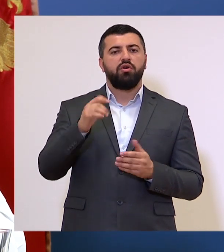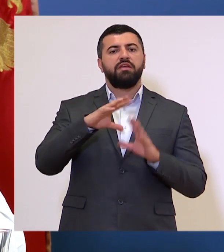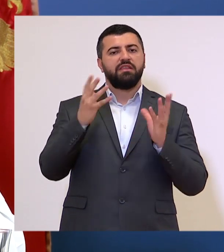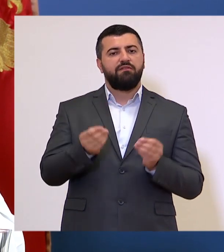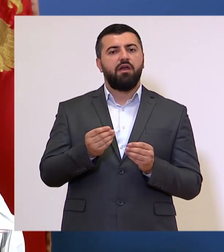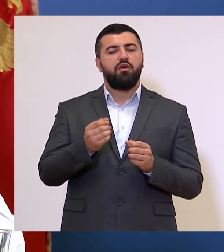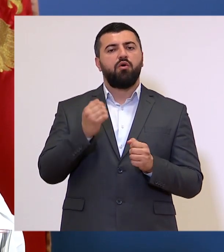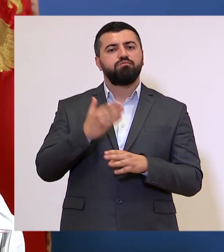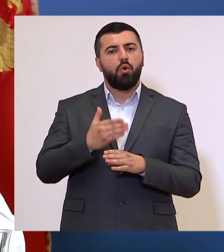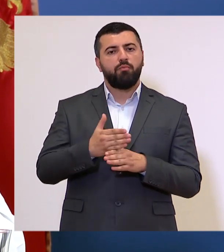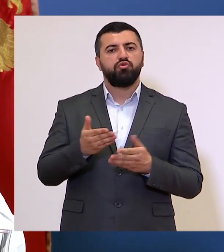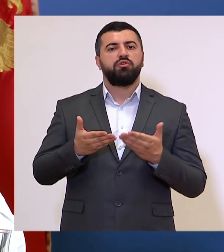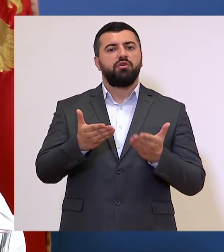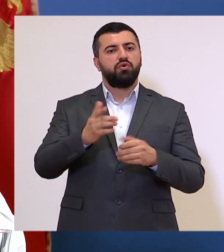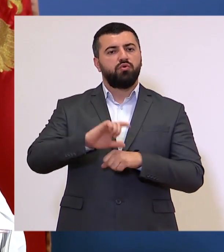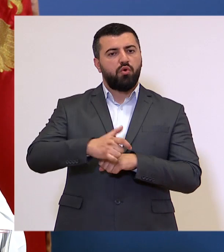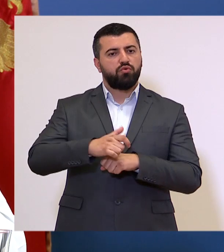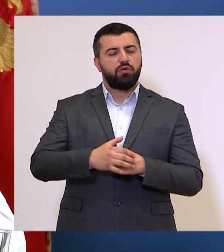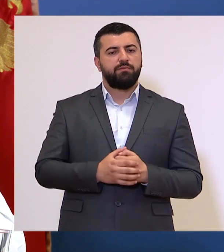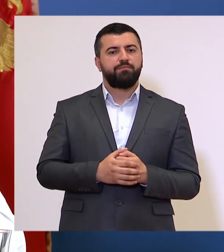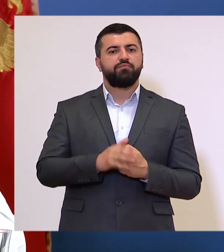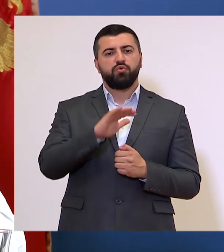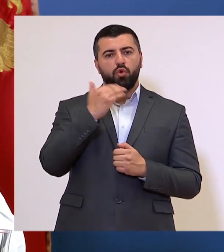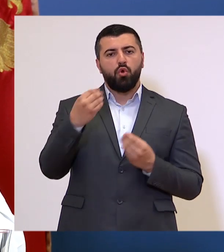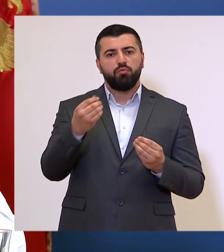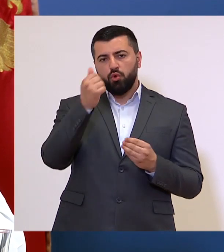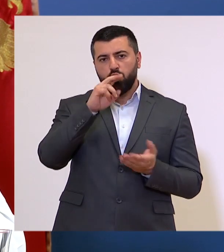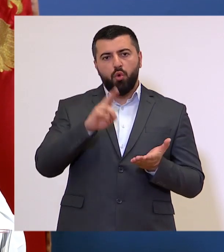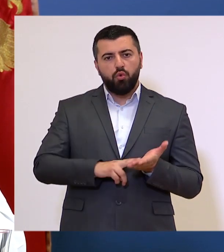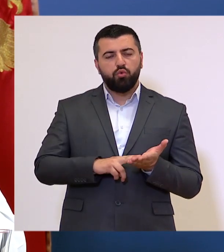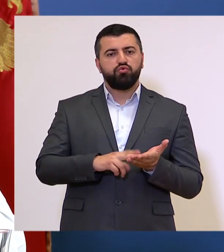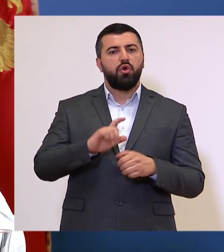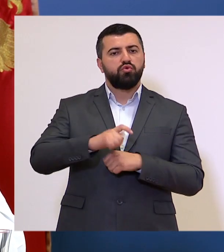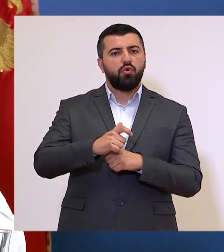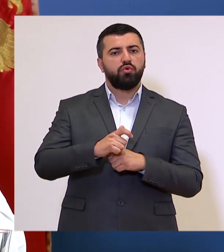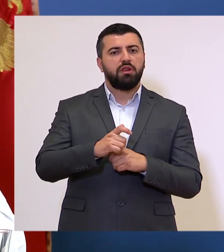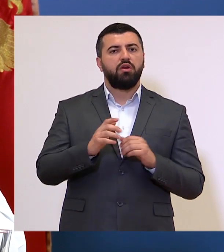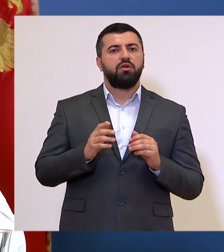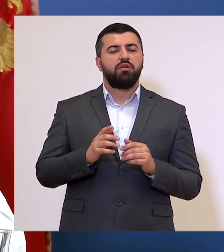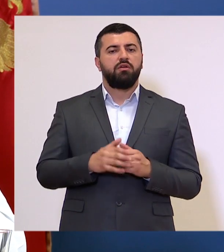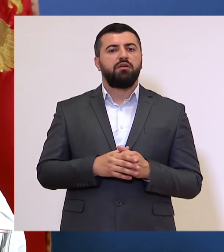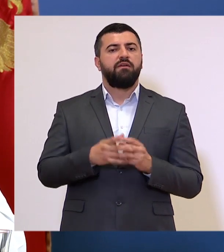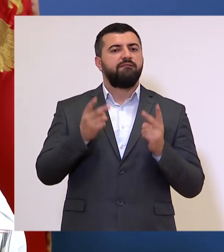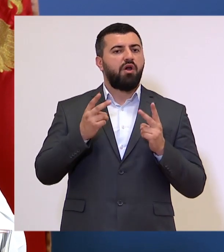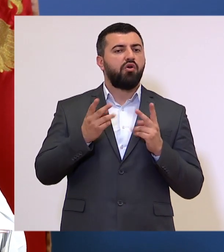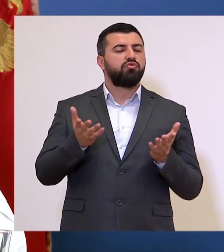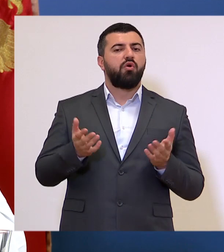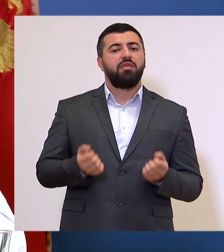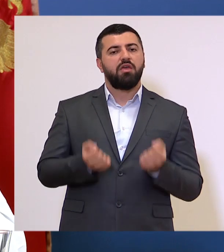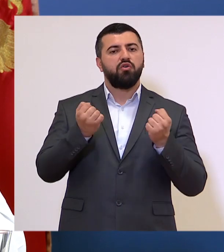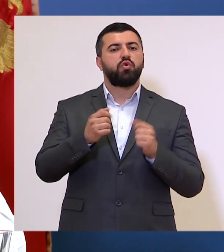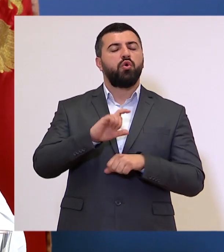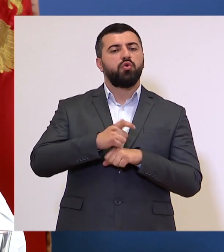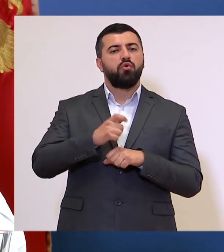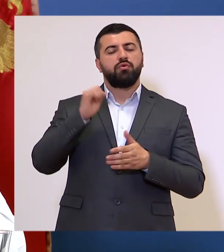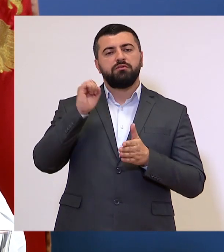čitavom suportu koji su pružili zdravstvenom sistemu. I dobro je to što odlučuje struka, pa koliko te mjere